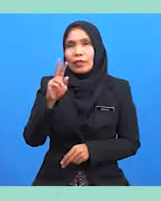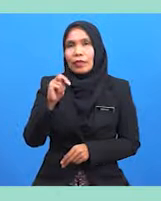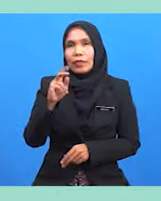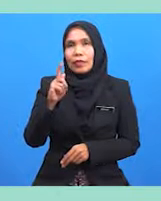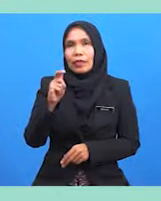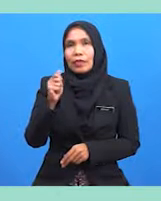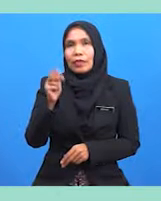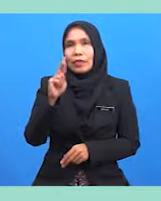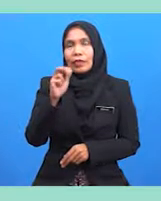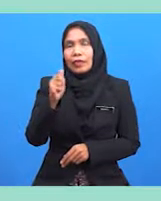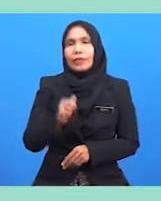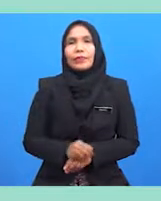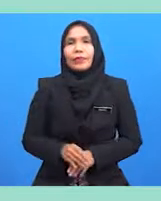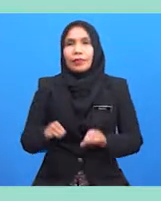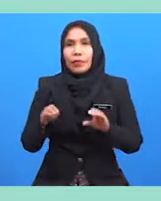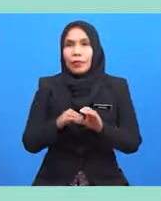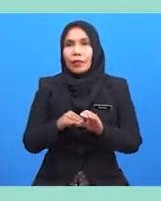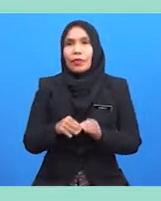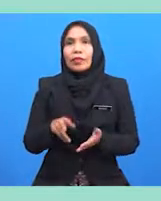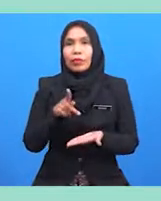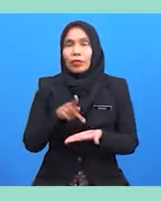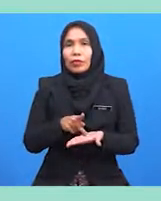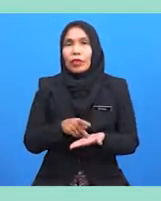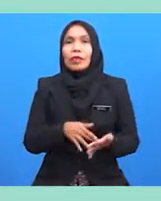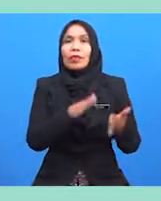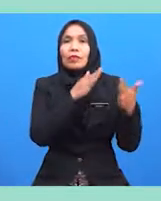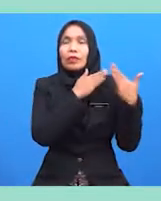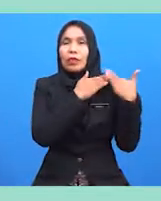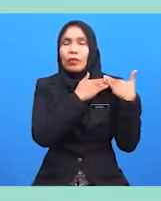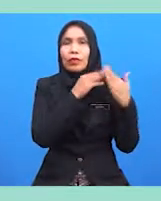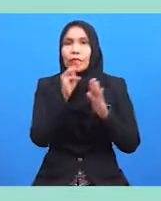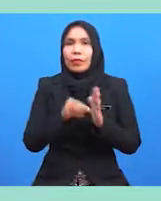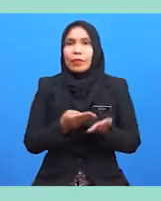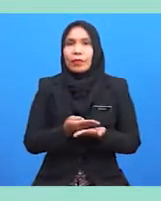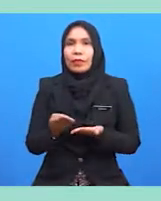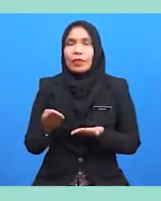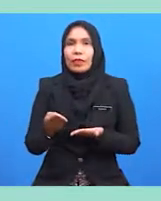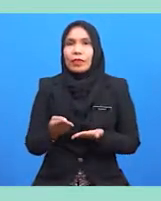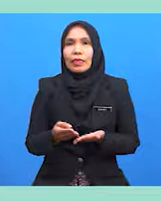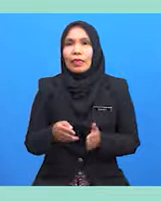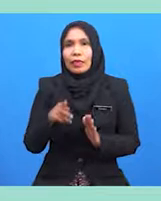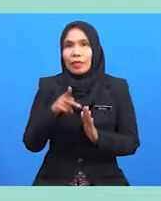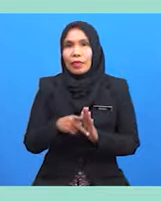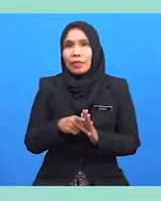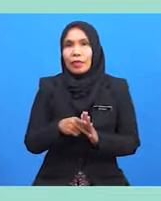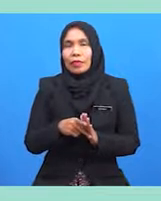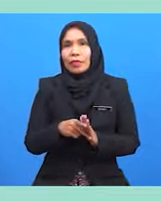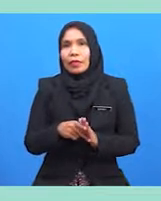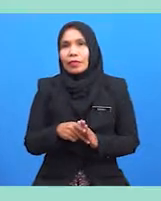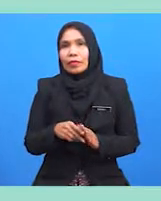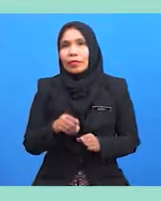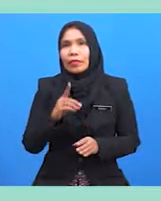Bank Pusat bertanggungjawab memberi pendahuluan sementara kepada kerajaan